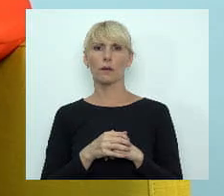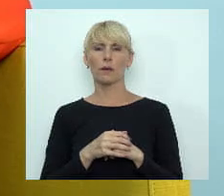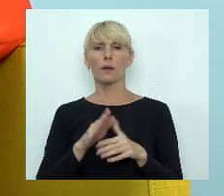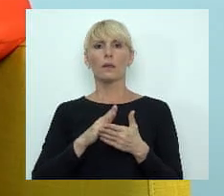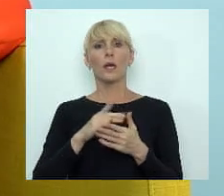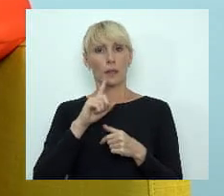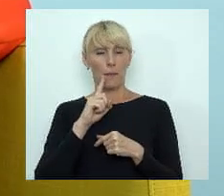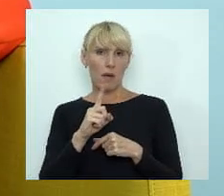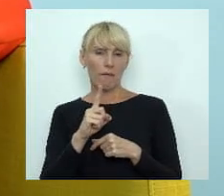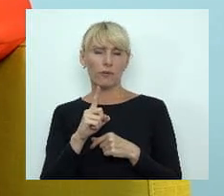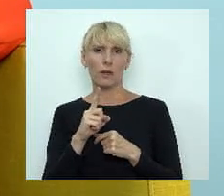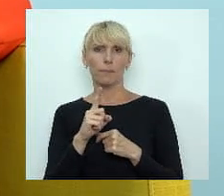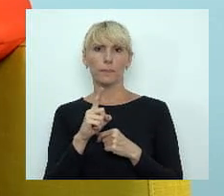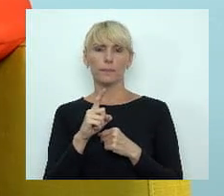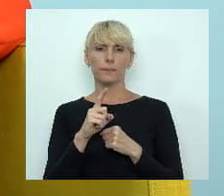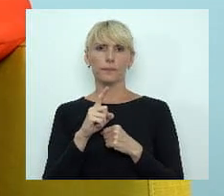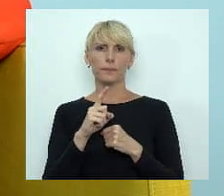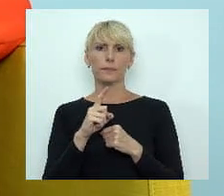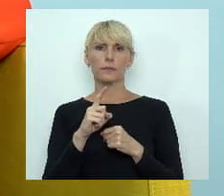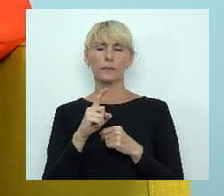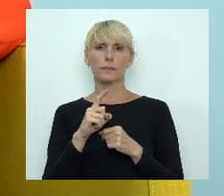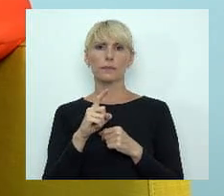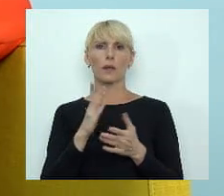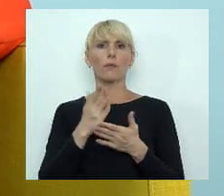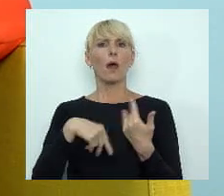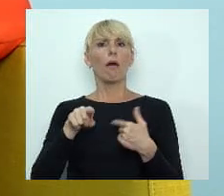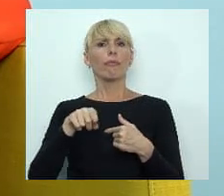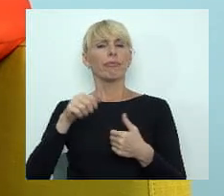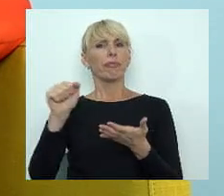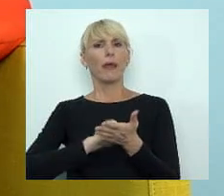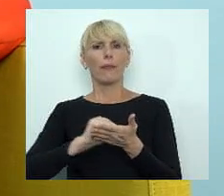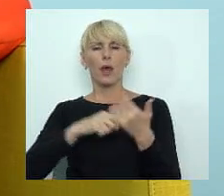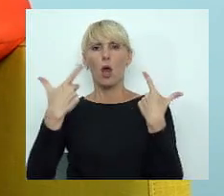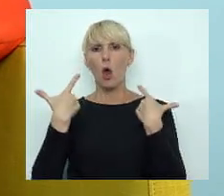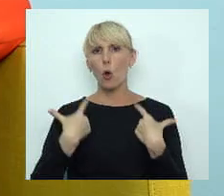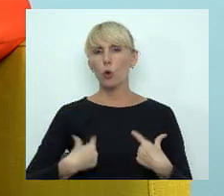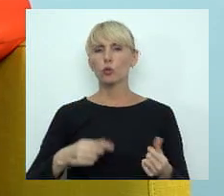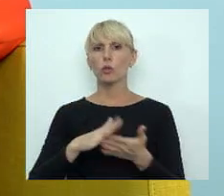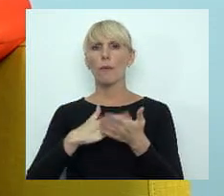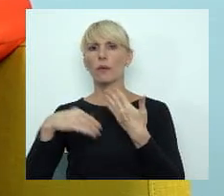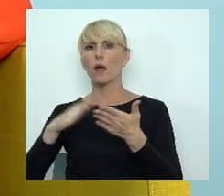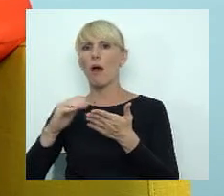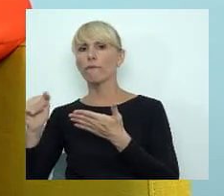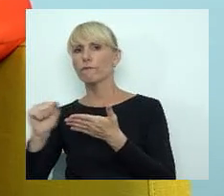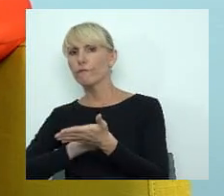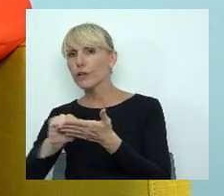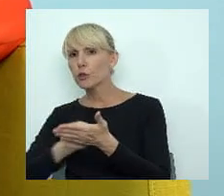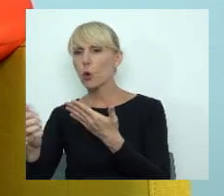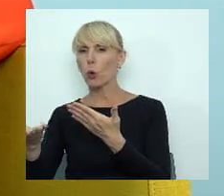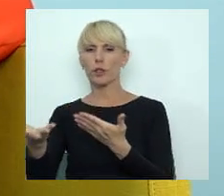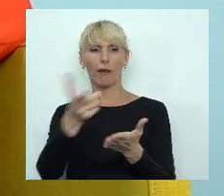po macoszemu traktuje się owe dane. Czasami znajdujemy jakieś wydruki gdzieś leżące. No